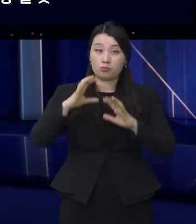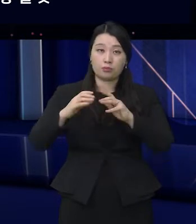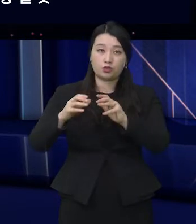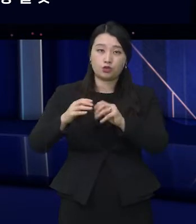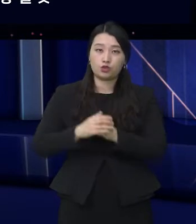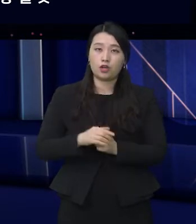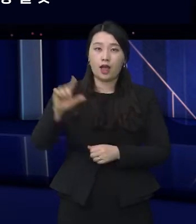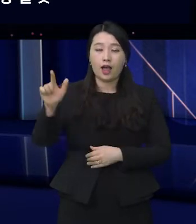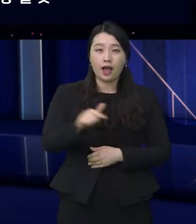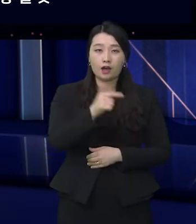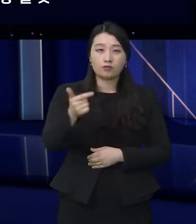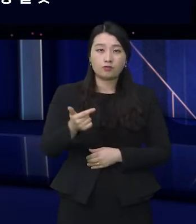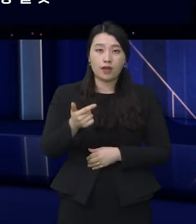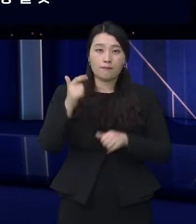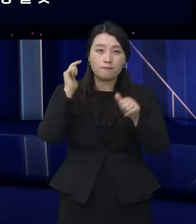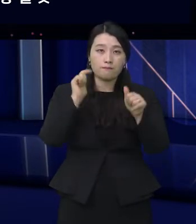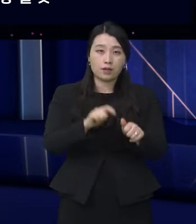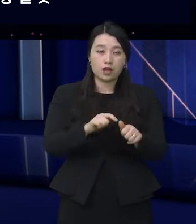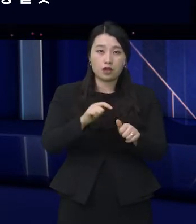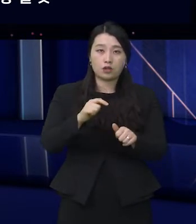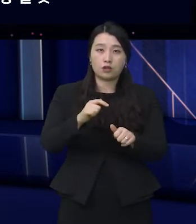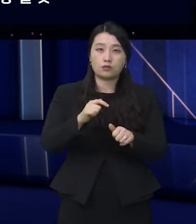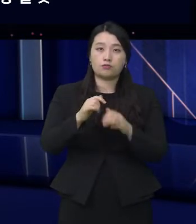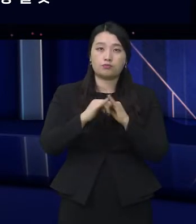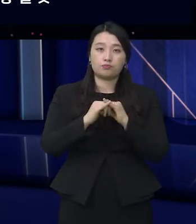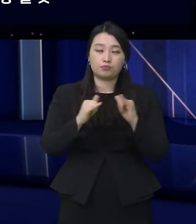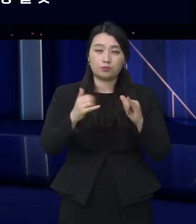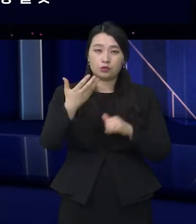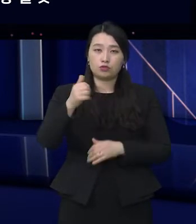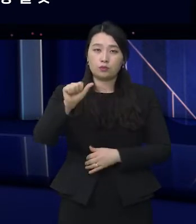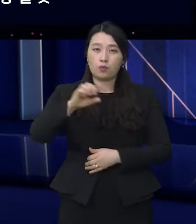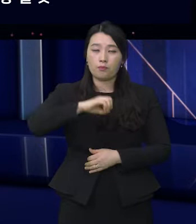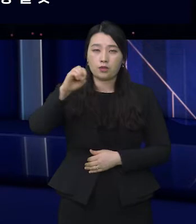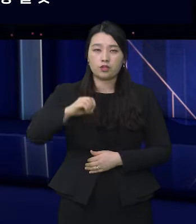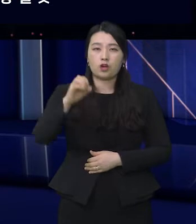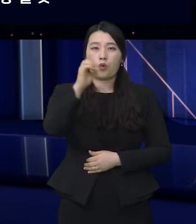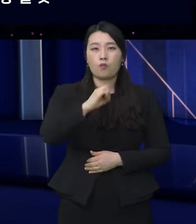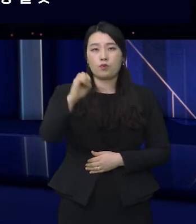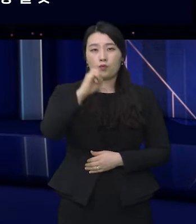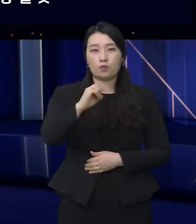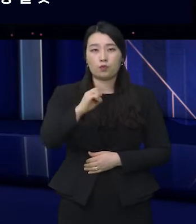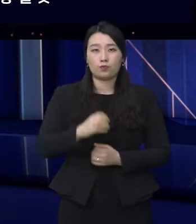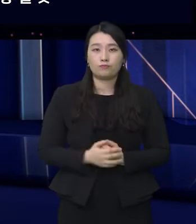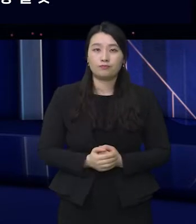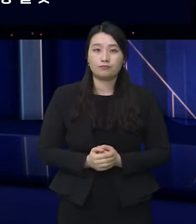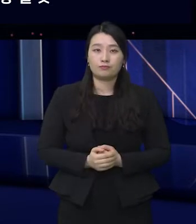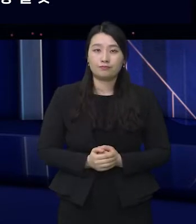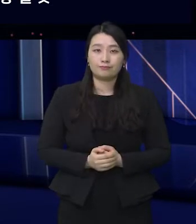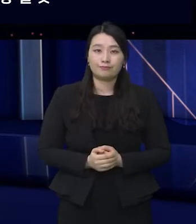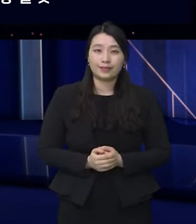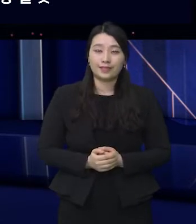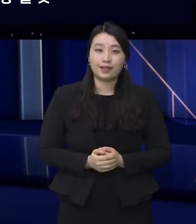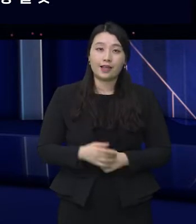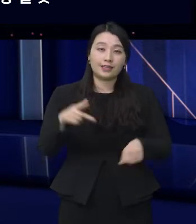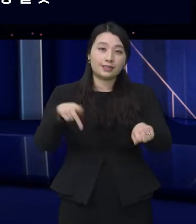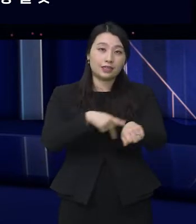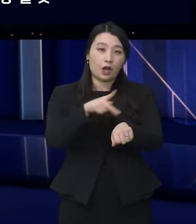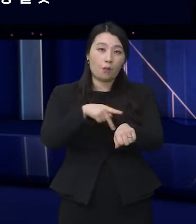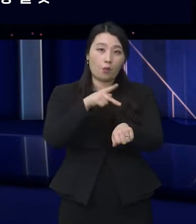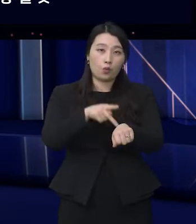확진 자 의 95% 가 몸이 그런 변이 에 감염된 것으로 나타났습니다 싱가폴을 역시